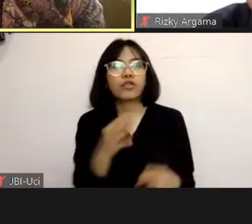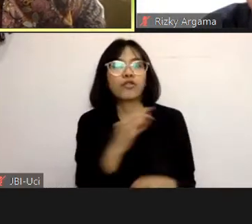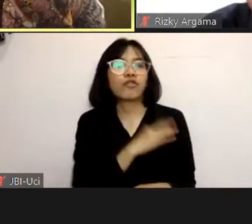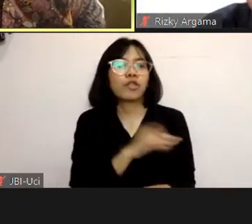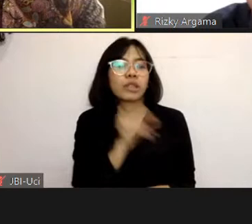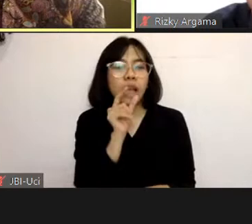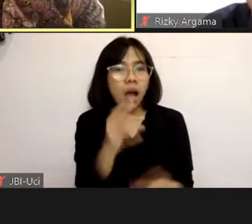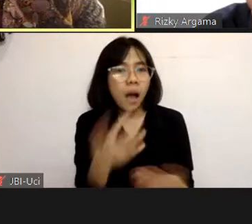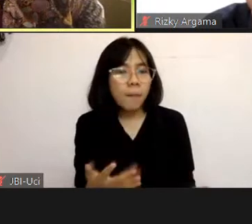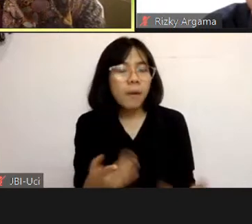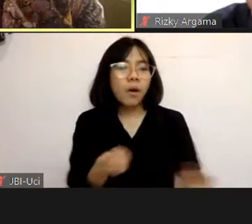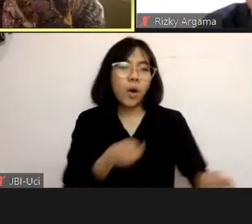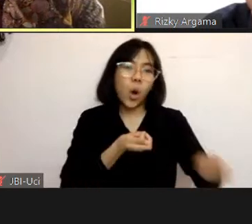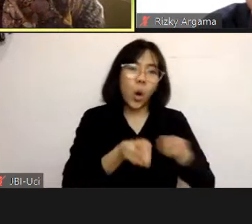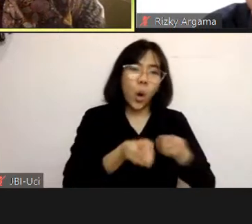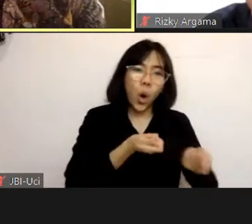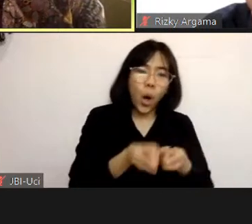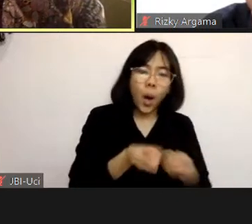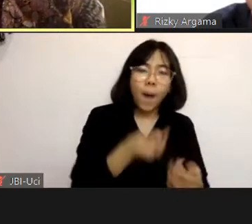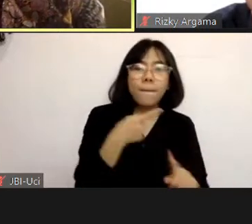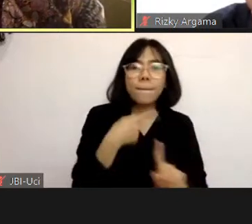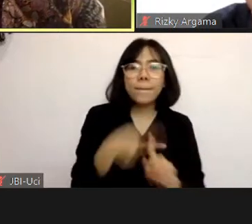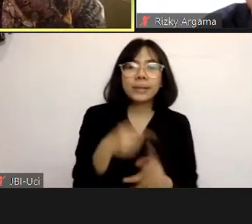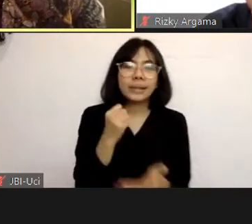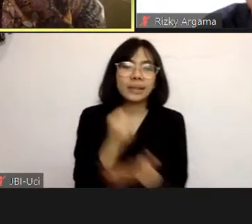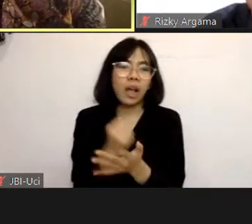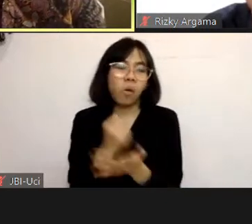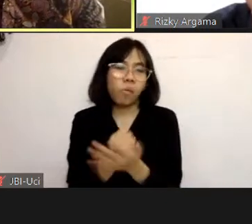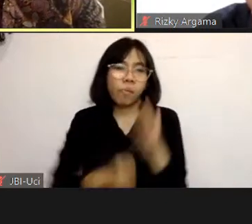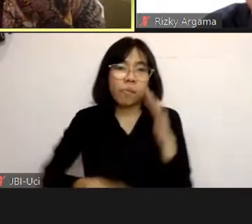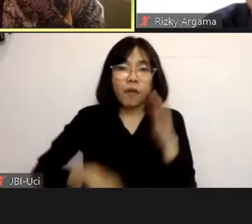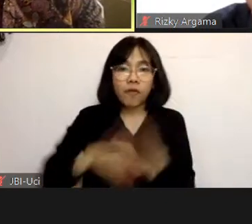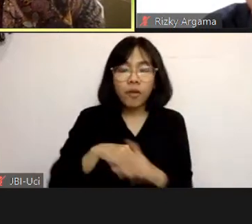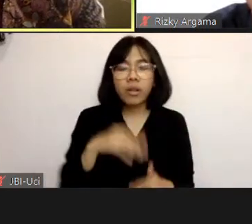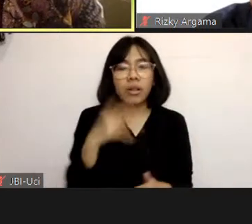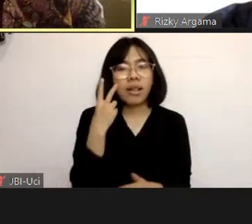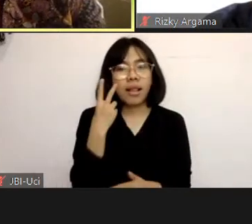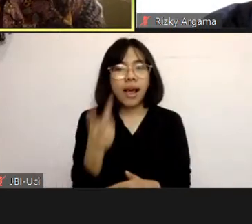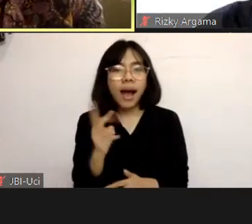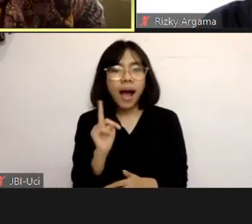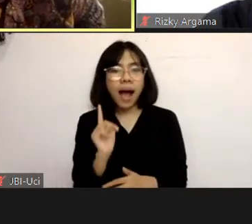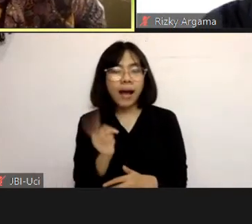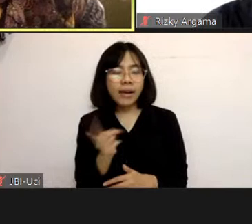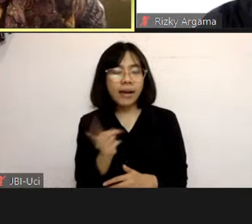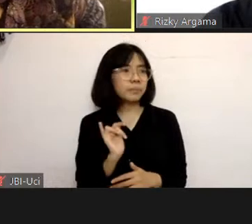juga akuntabilitas dengan memperlihatkan adanya